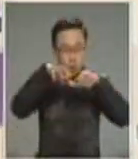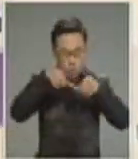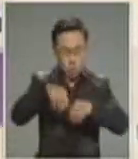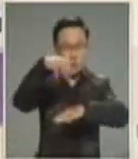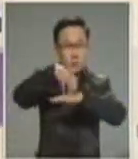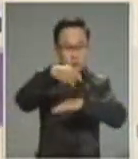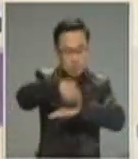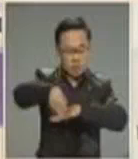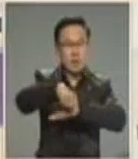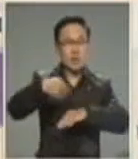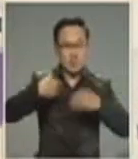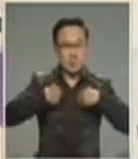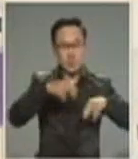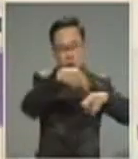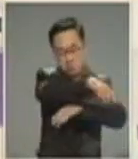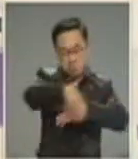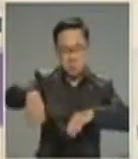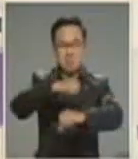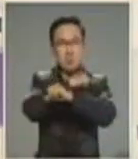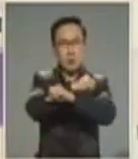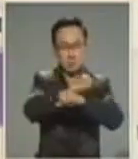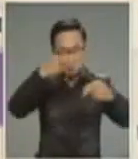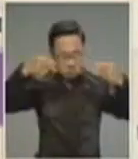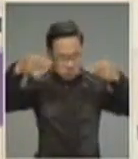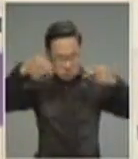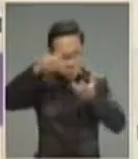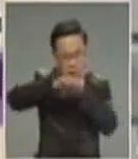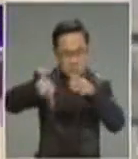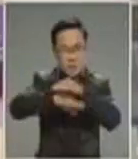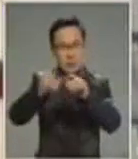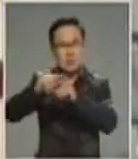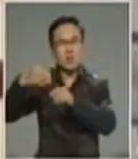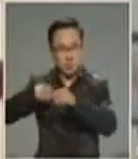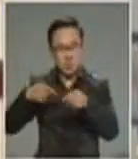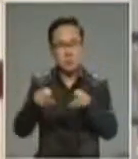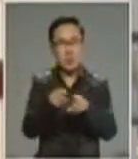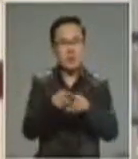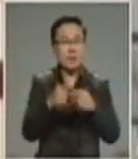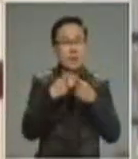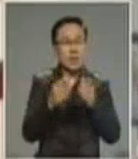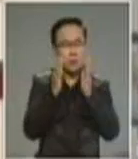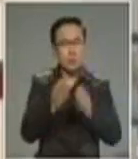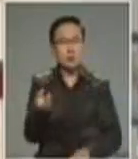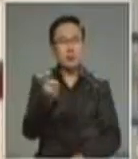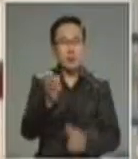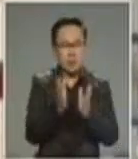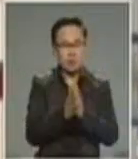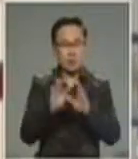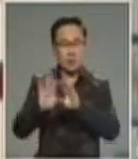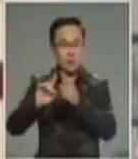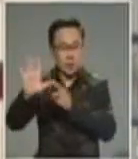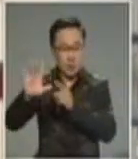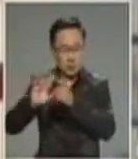ที่นี้ก็ยังคงพบว่ามีการกระจายกำลังติดตามการทำงานของเจ้าหน้าที่อยู่อย่างต่อเนื่องแต่พบว่ามีค่อนข้างบางตาครับไม่เหมือนกับประตู